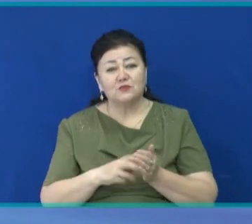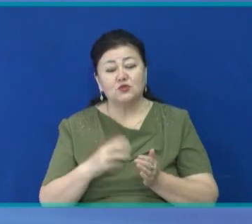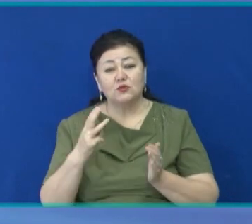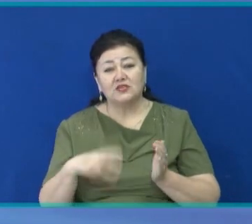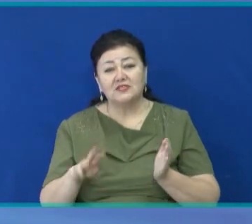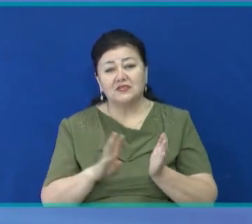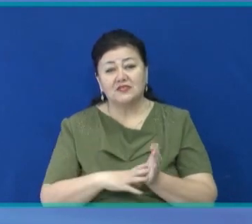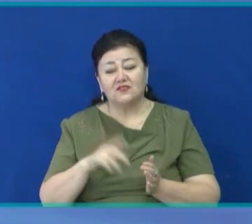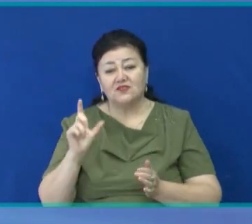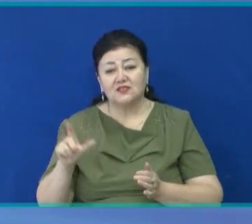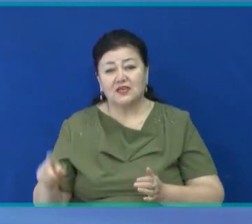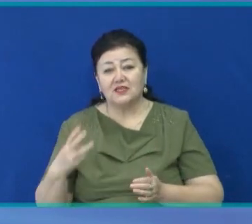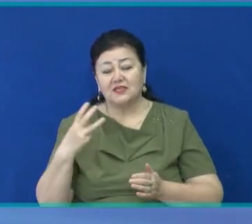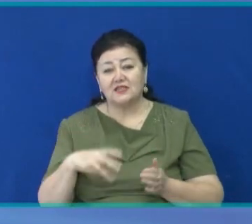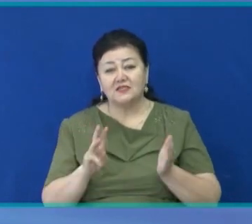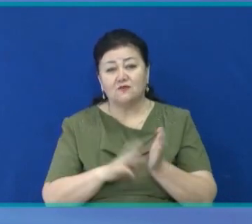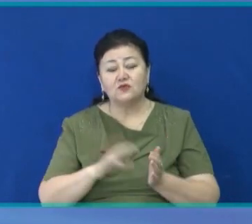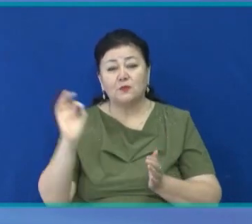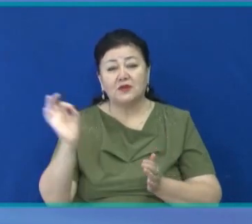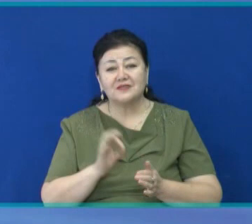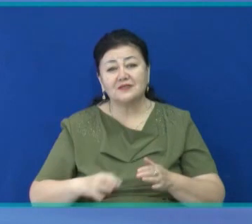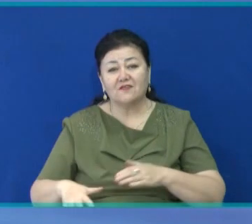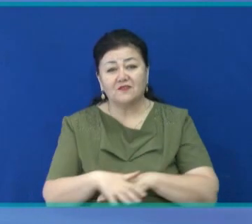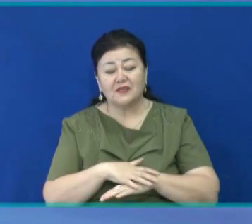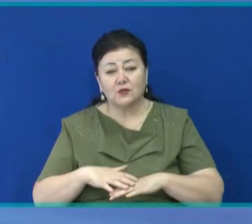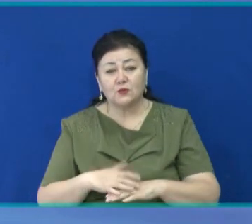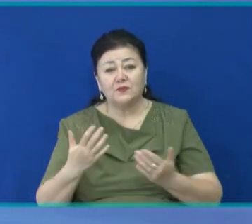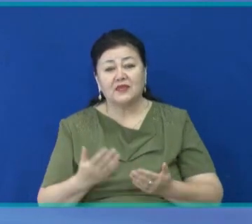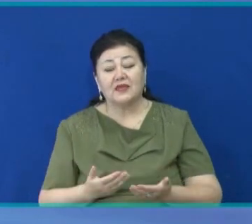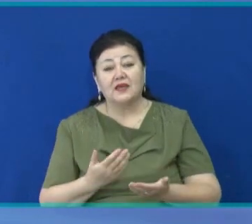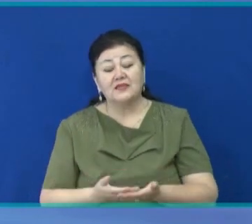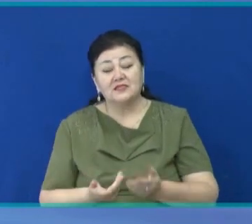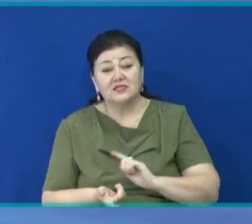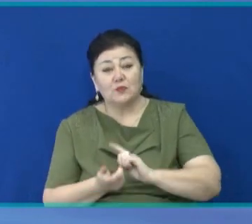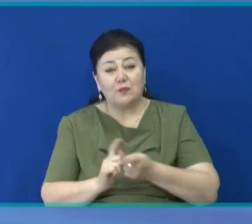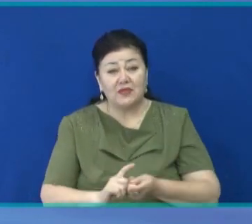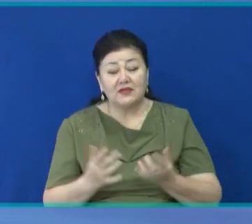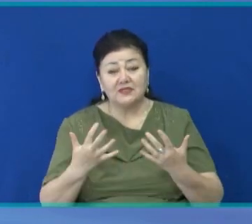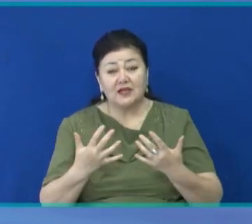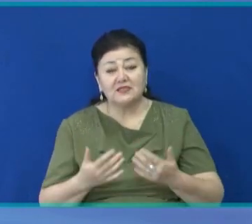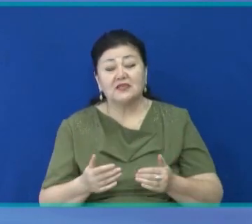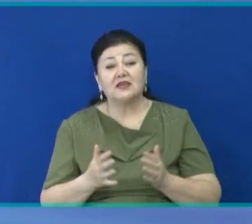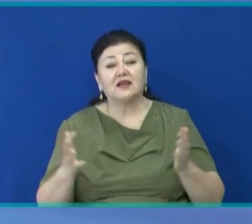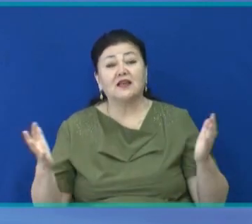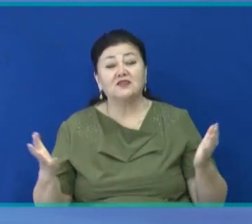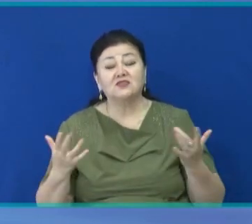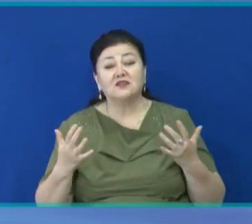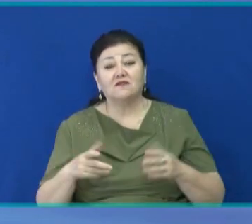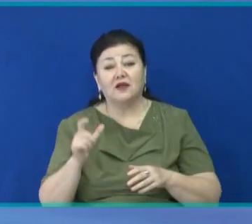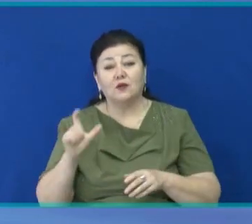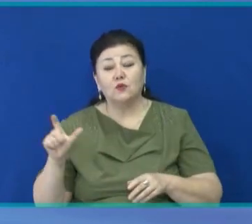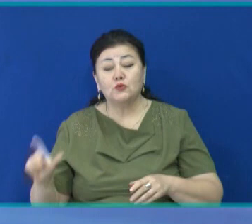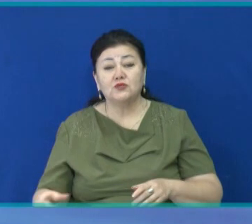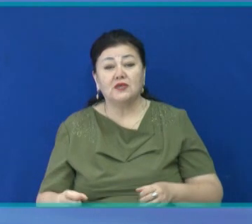230 739 человек. Это 38% населения. В этом году данный показатель изменился, и количество граждан, занимающихся физической культурой